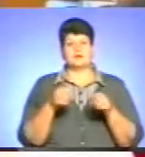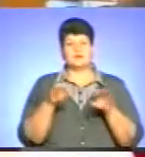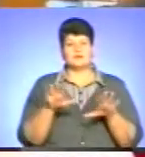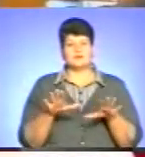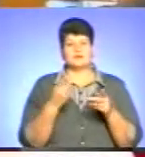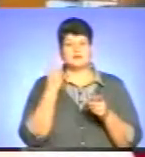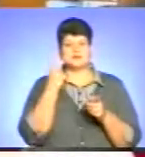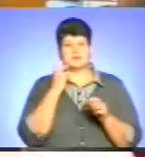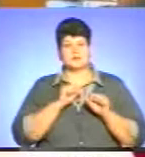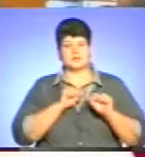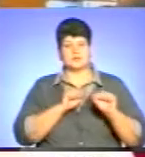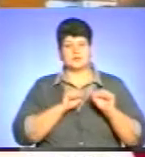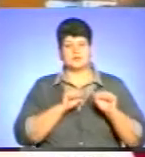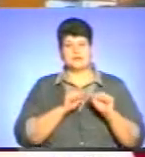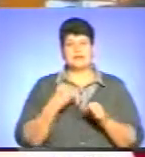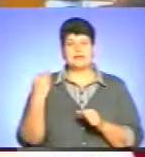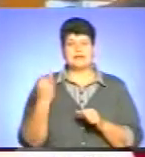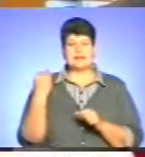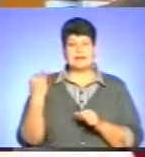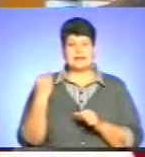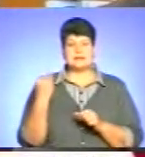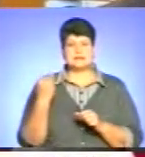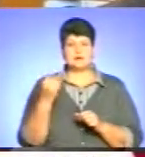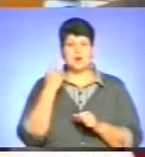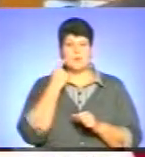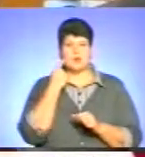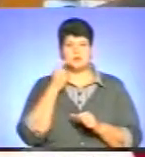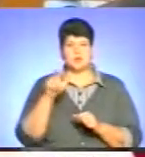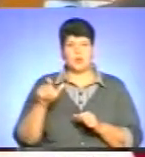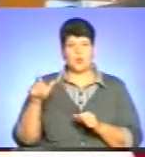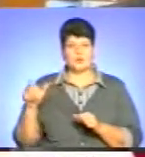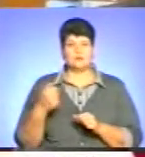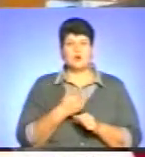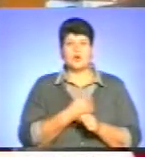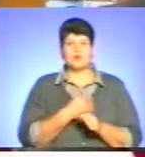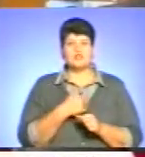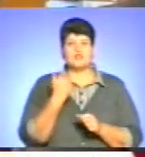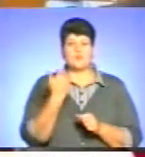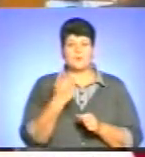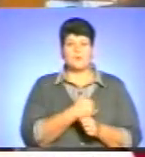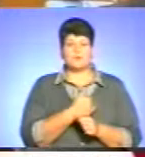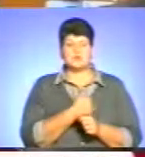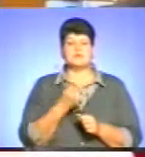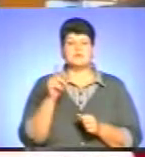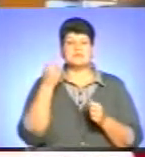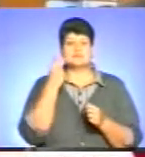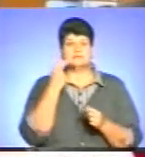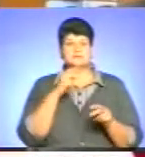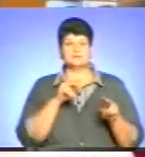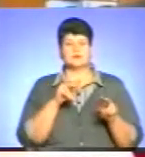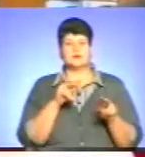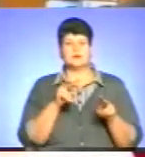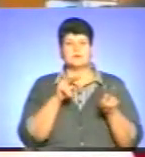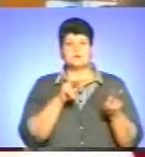сторожі законів, завжди захищала інтереси ображених. Тому я хочу побажати вам, щоб ви завжди стояли на сторожі інтересів